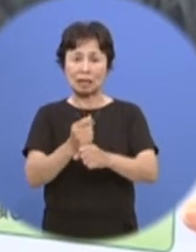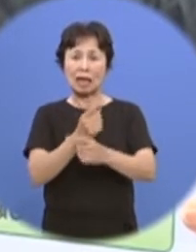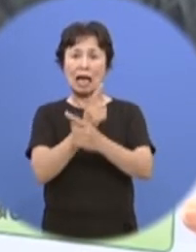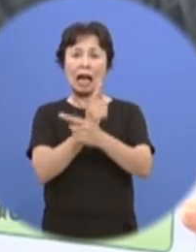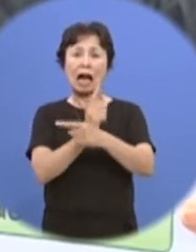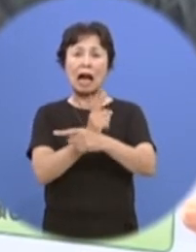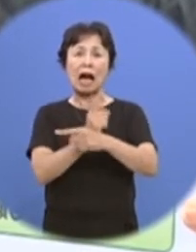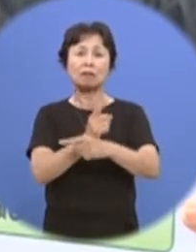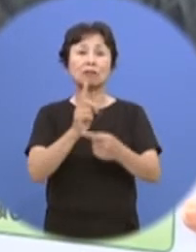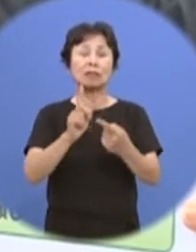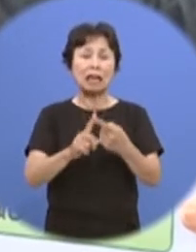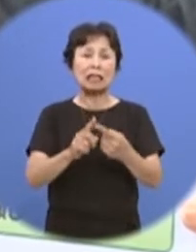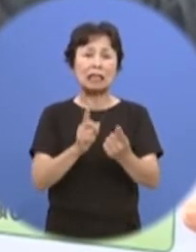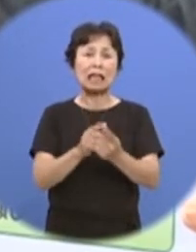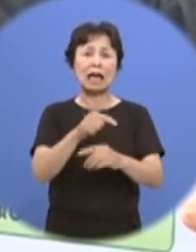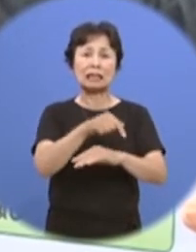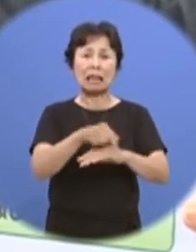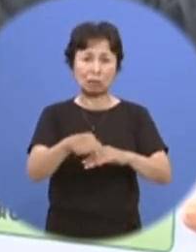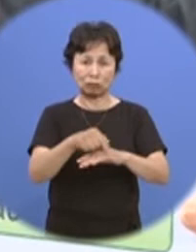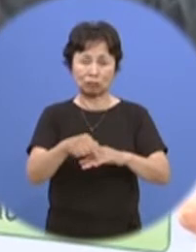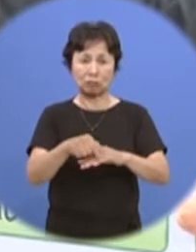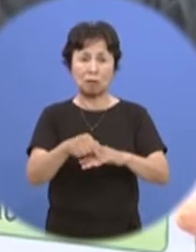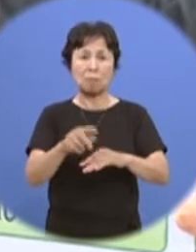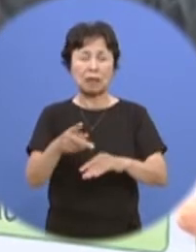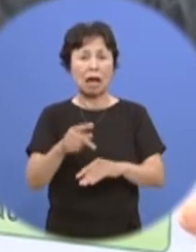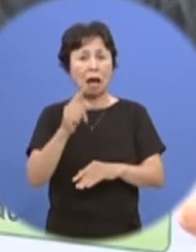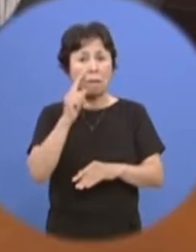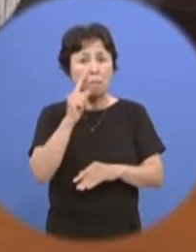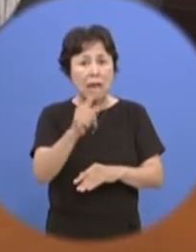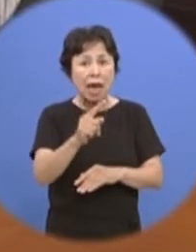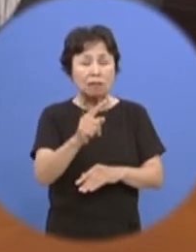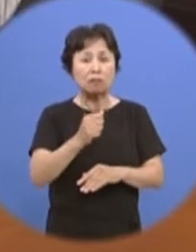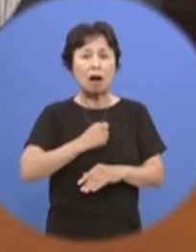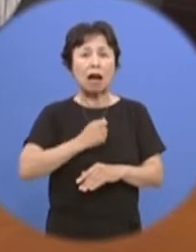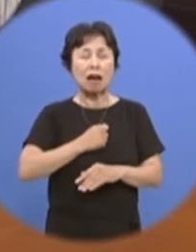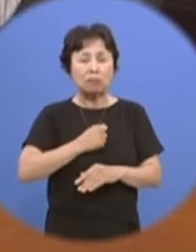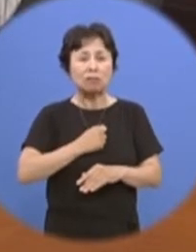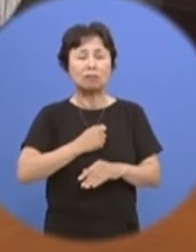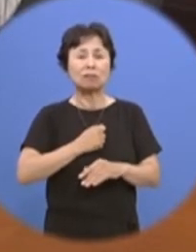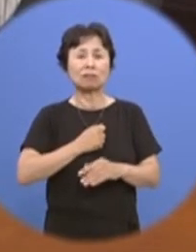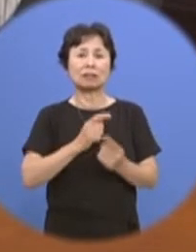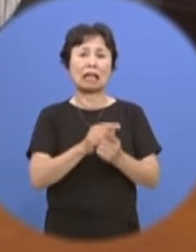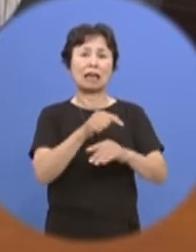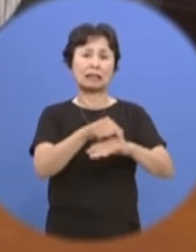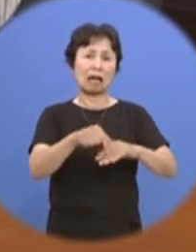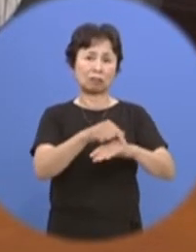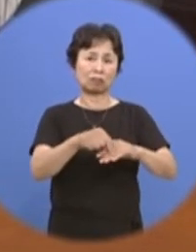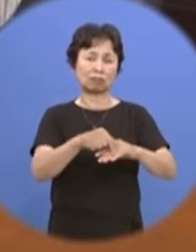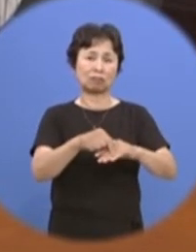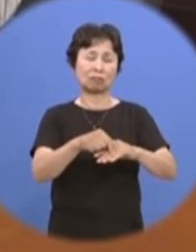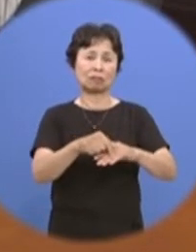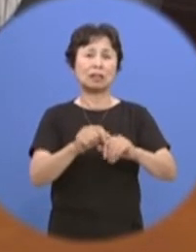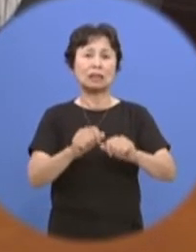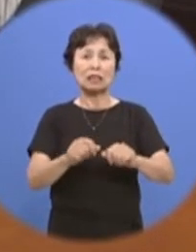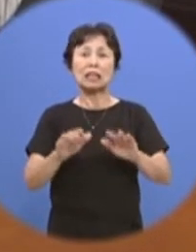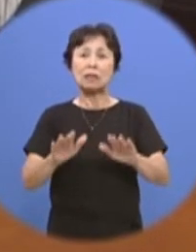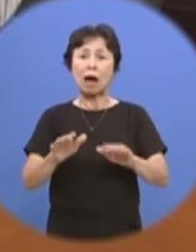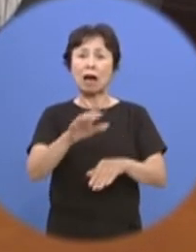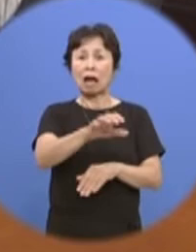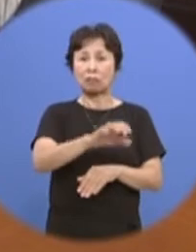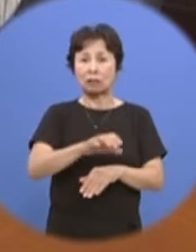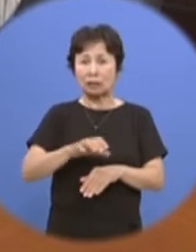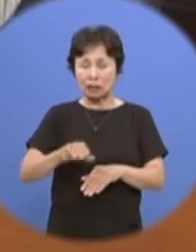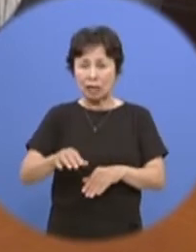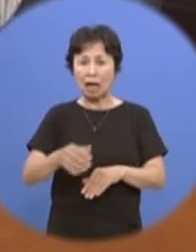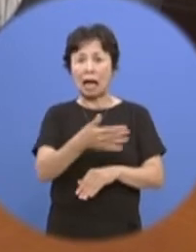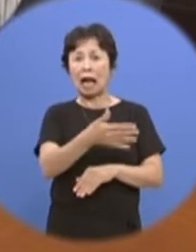しようというのと、 はい、 それから見える化をしようというんで、 はい、 今どんどん各地で河川整備計画というのを大き